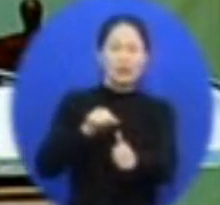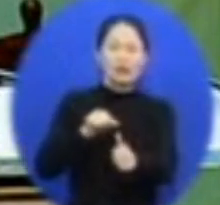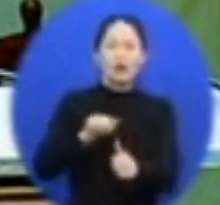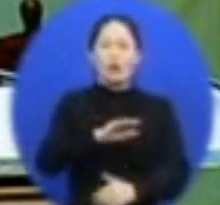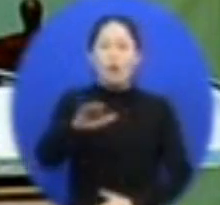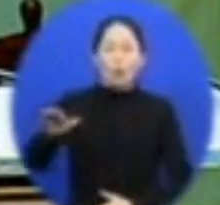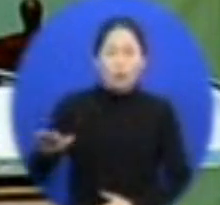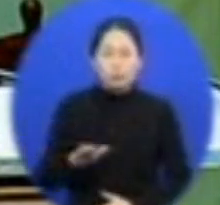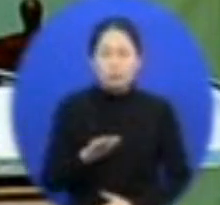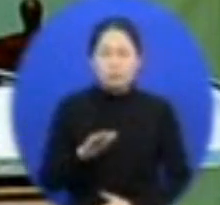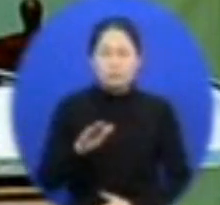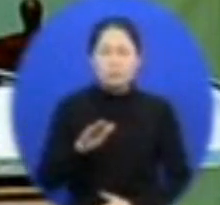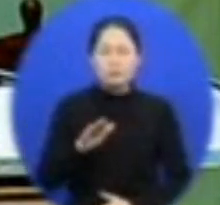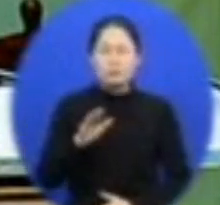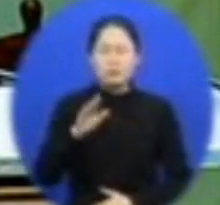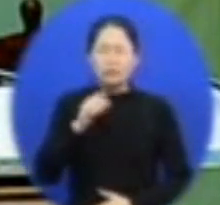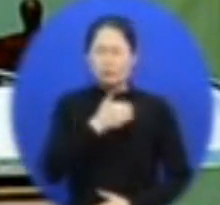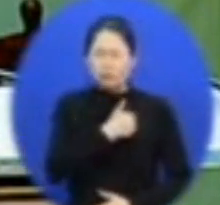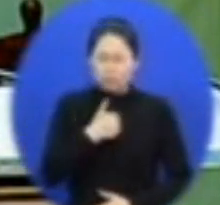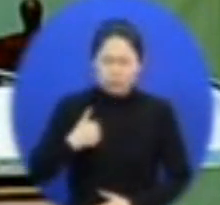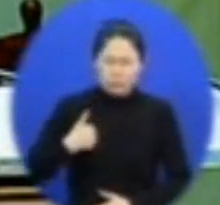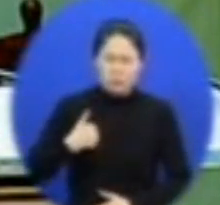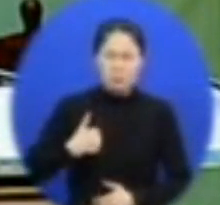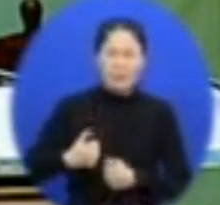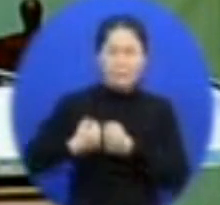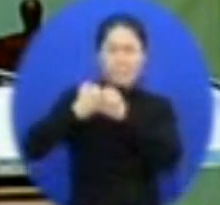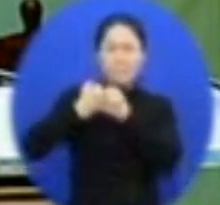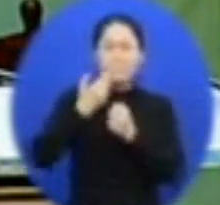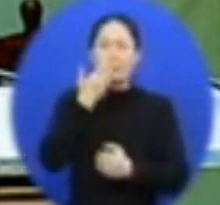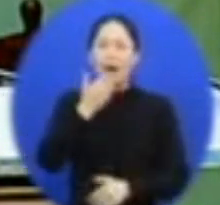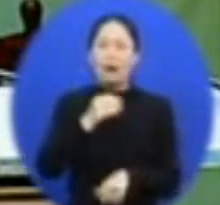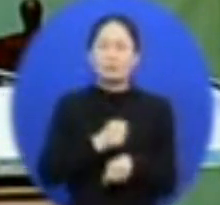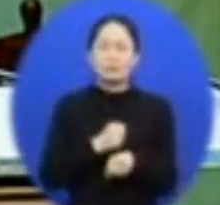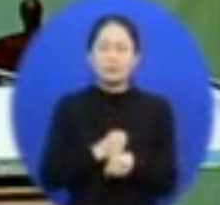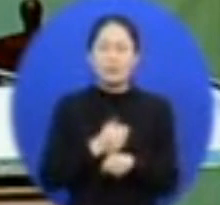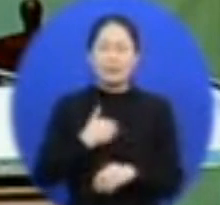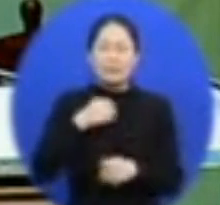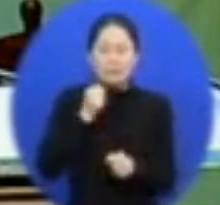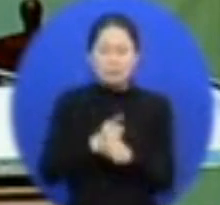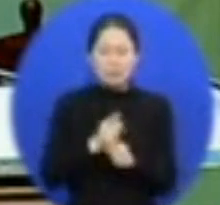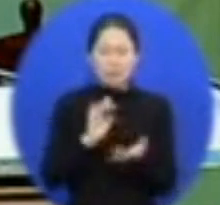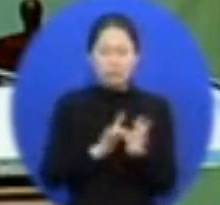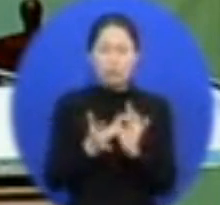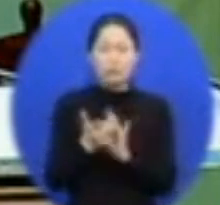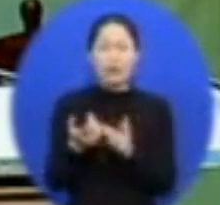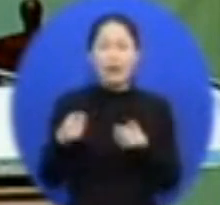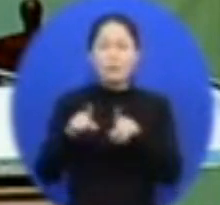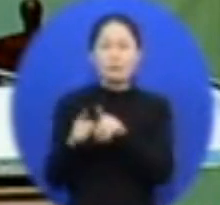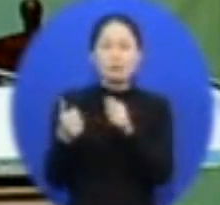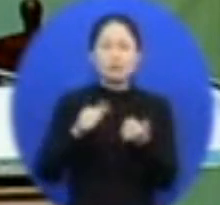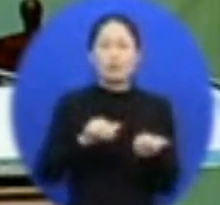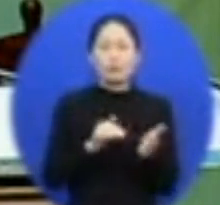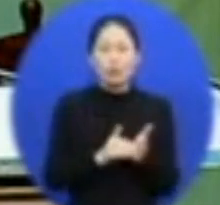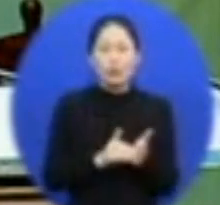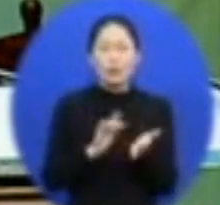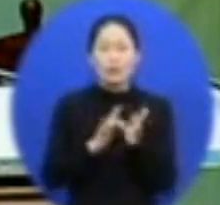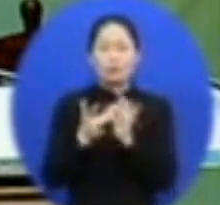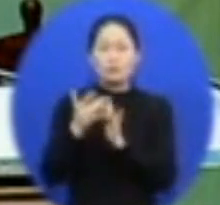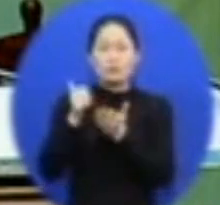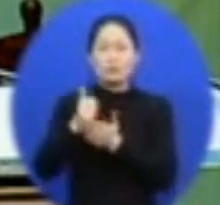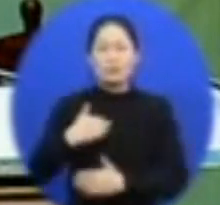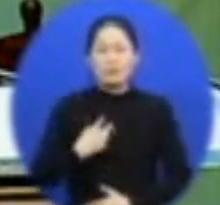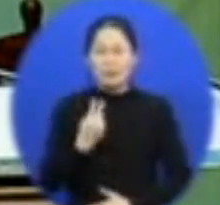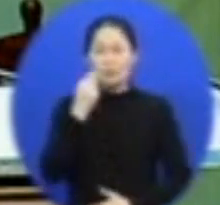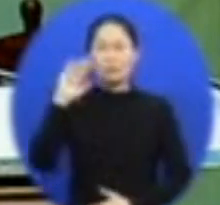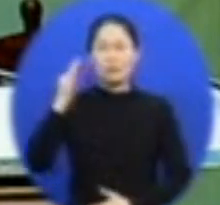여러분이 얼마든지 그렇게 대적할 수 있어요 나는 이미 예수님과 함께 죽었고 예수님은 내 생명이